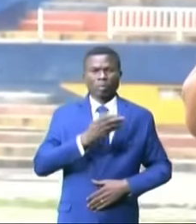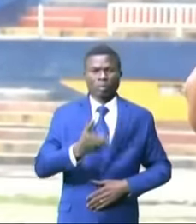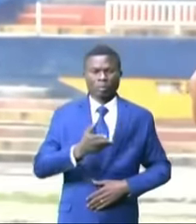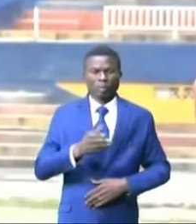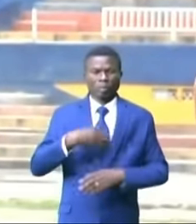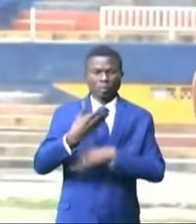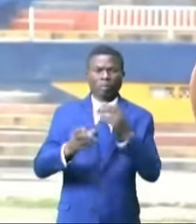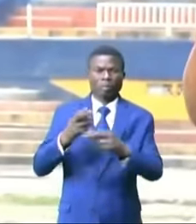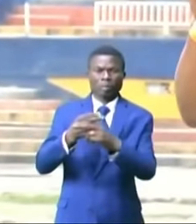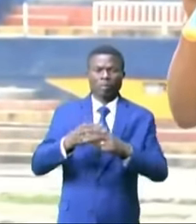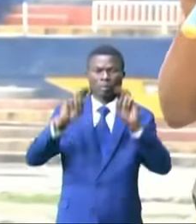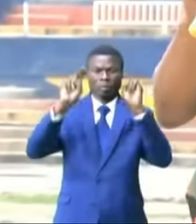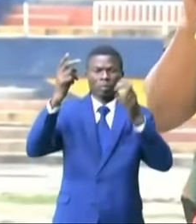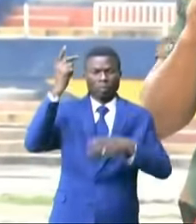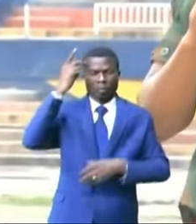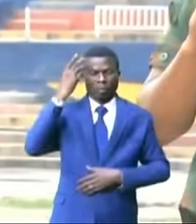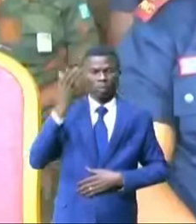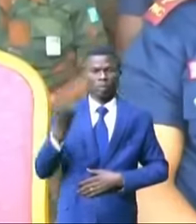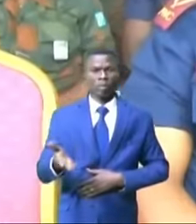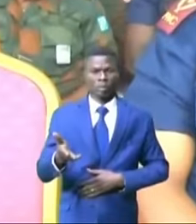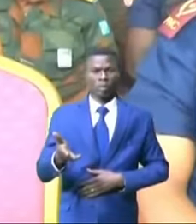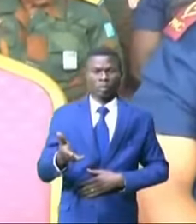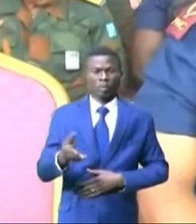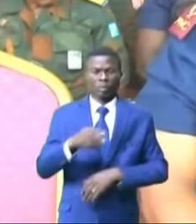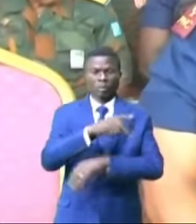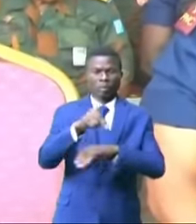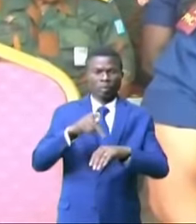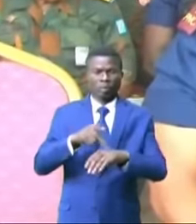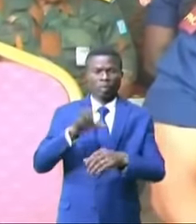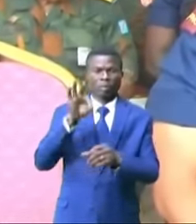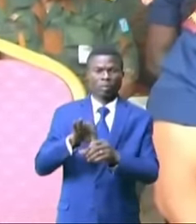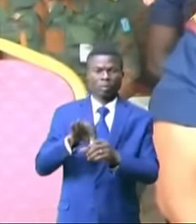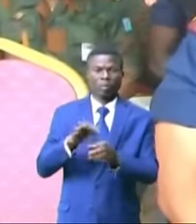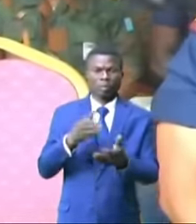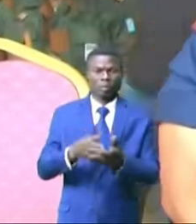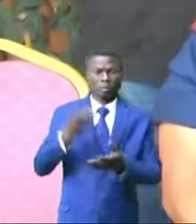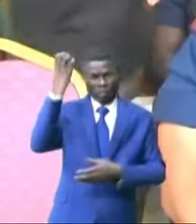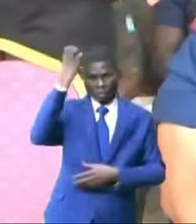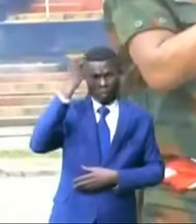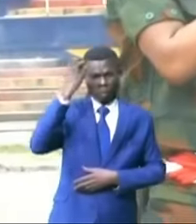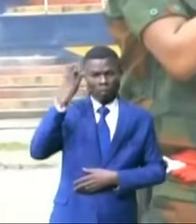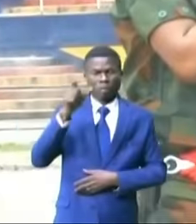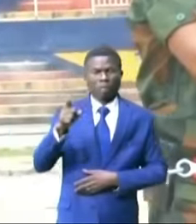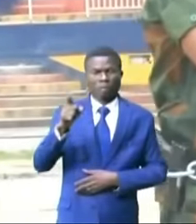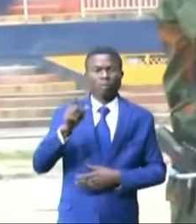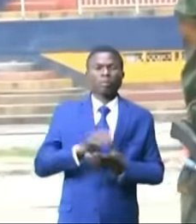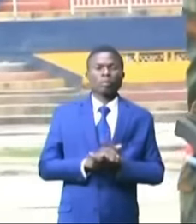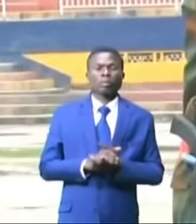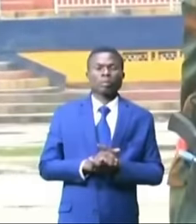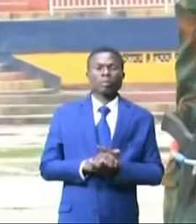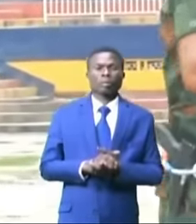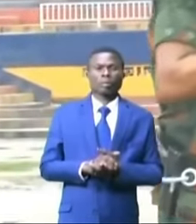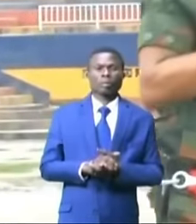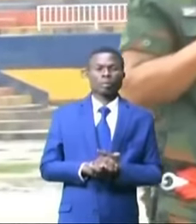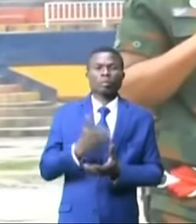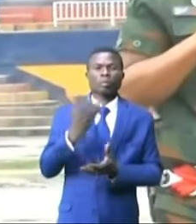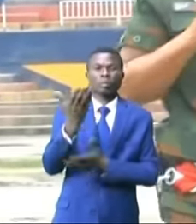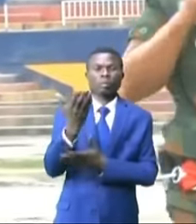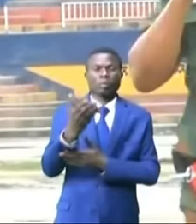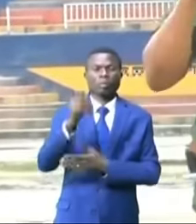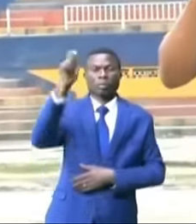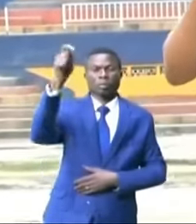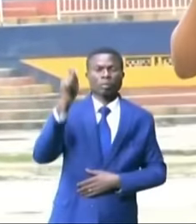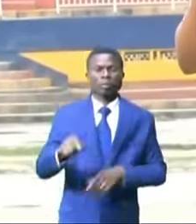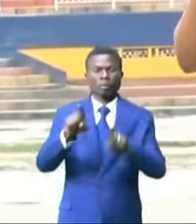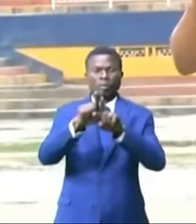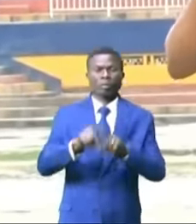la sécurité de la ville-province Kinshasa en cette période électorale. Le général-major Stazem Buyukizimu a demandé aux militaires